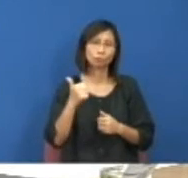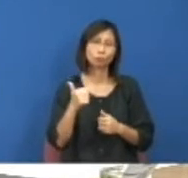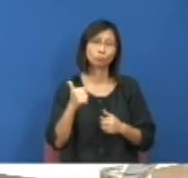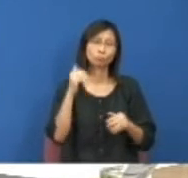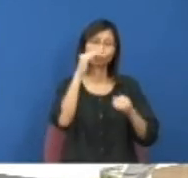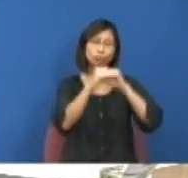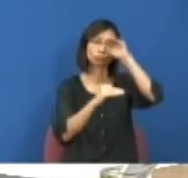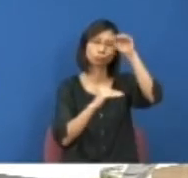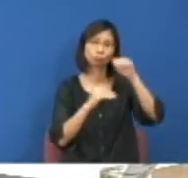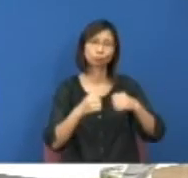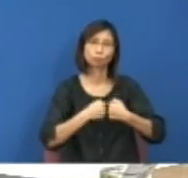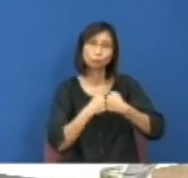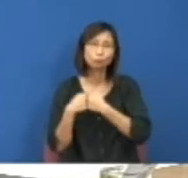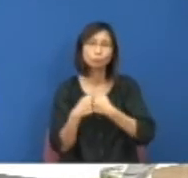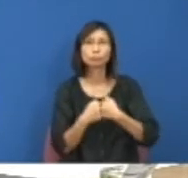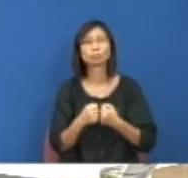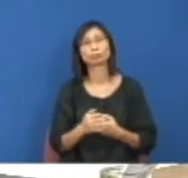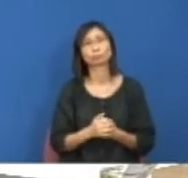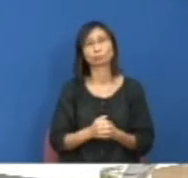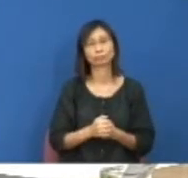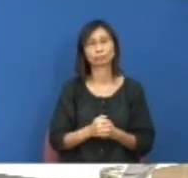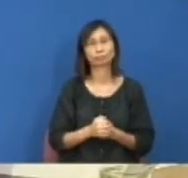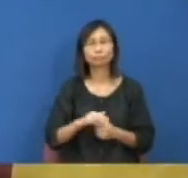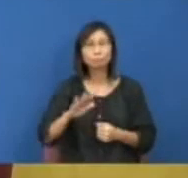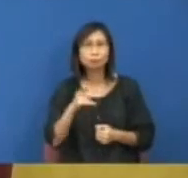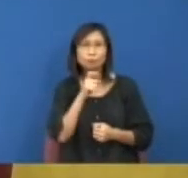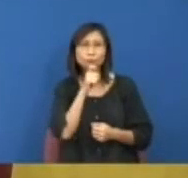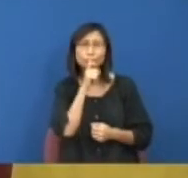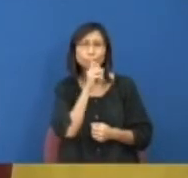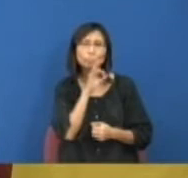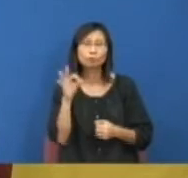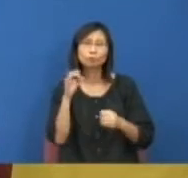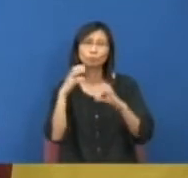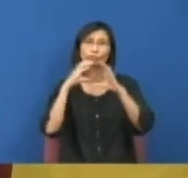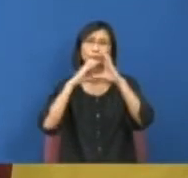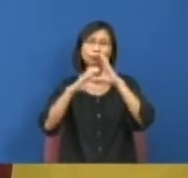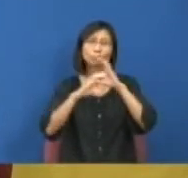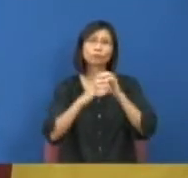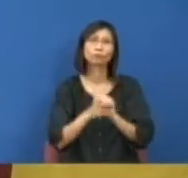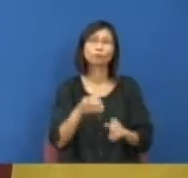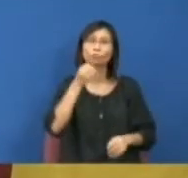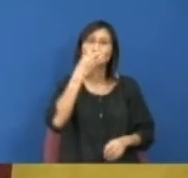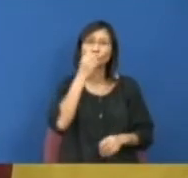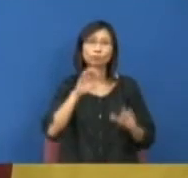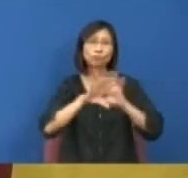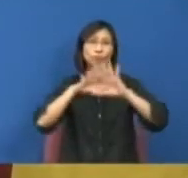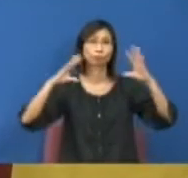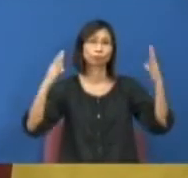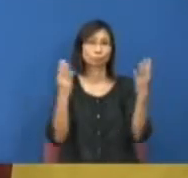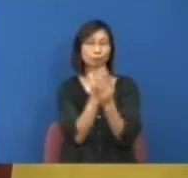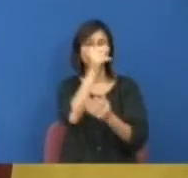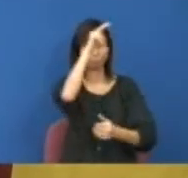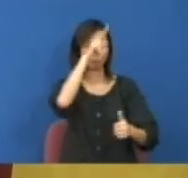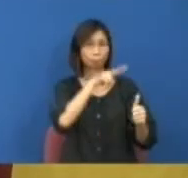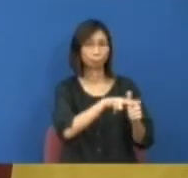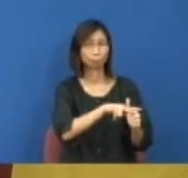啊嘛，係咪？佢係反映緊呢樣嘢。 但有冇透過一個對香港整體成個政治、社會、文